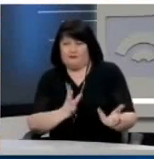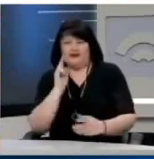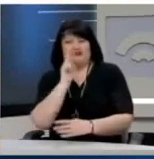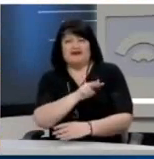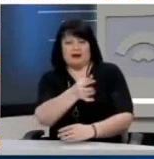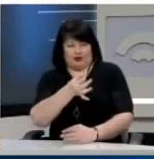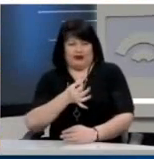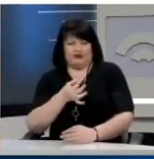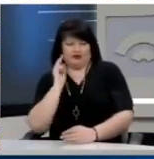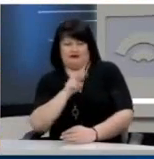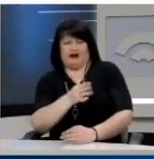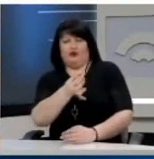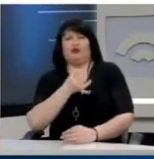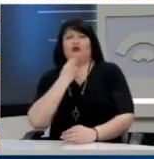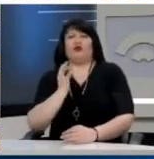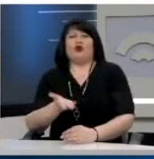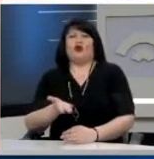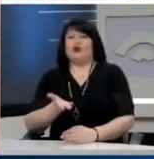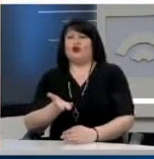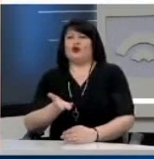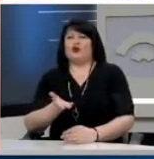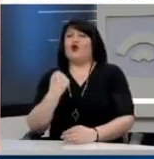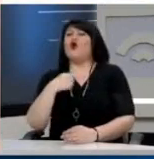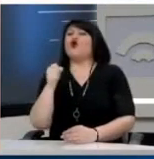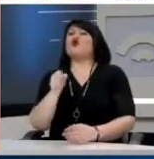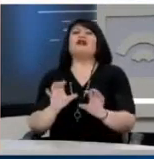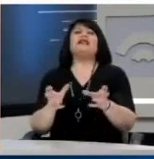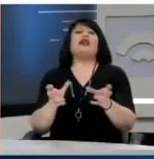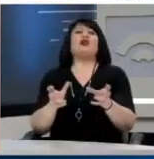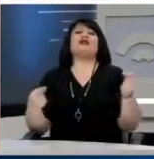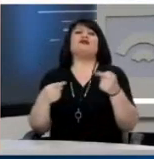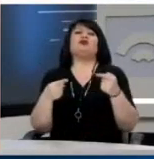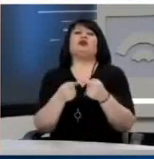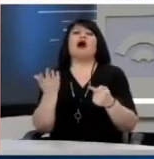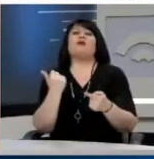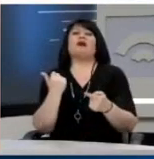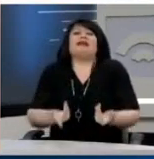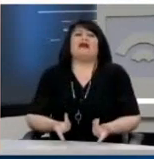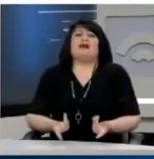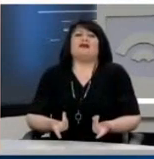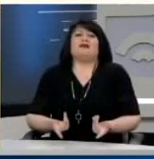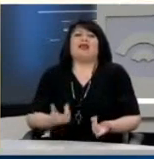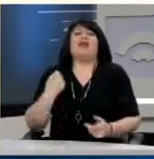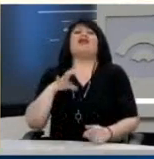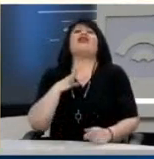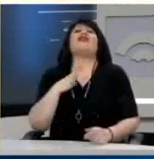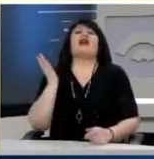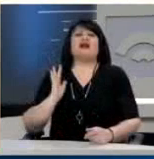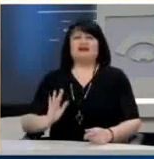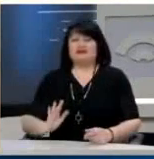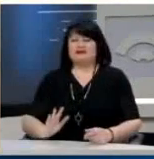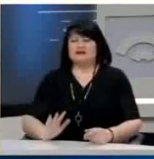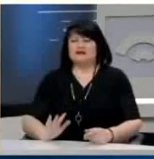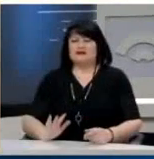βλέπω, πείτε μου αλήθεια. Ποιος είναι ο λόγος για τον οποίο αρνείστε μια τηλεοπτική αναμέτρηση? Ποιος είναι ο λόγος? Θέλετε να βάλουμε